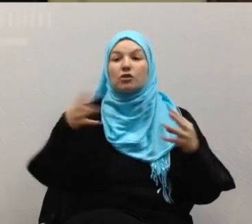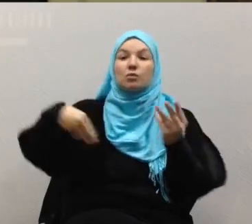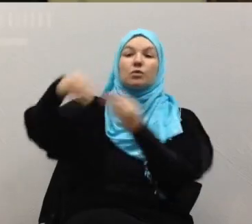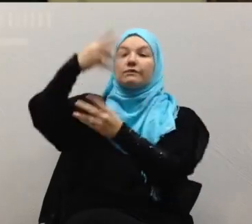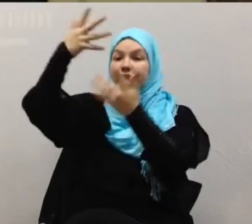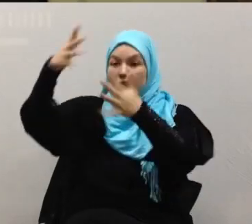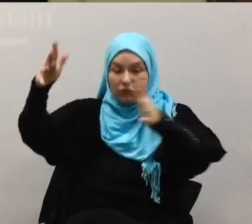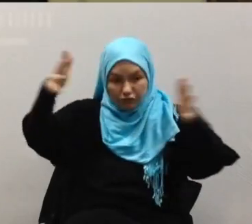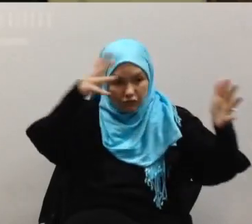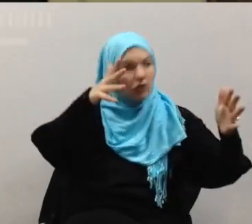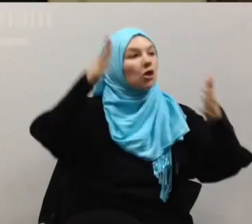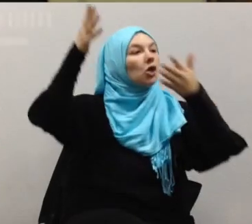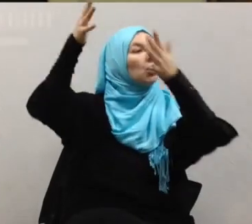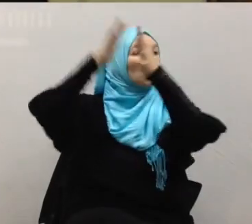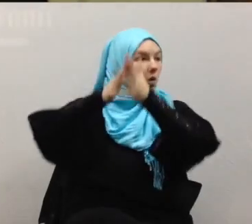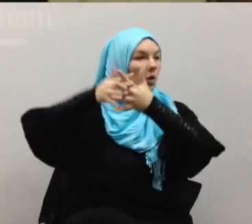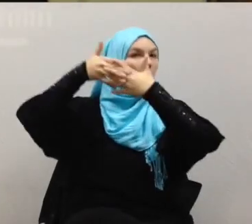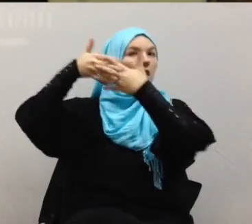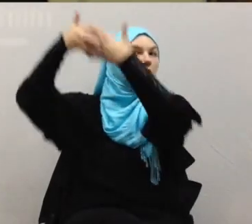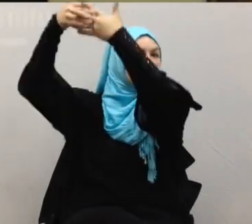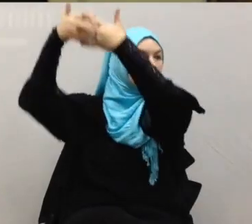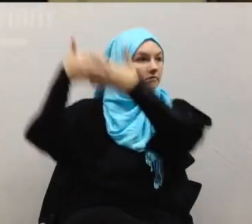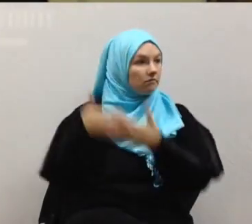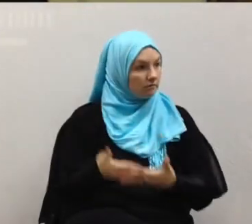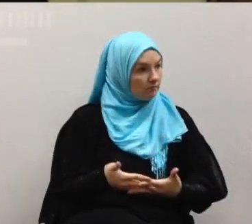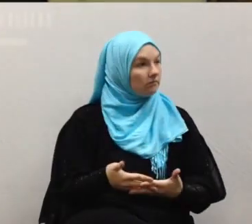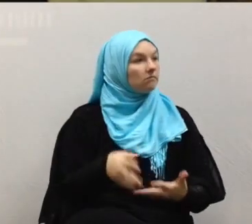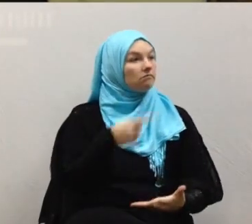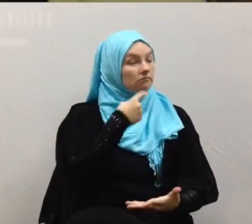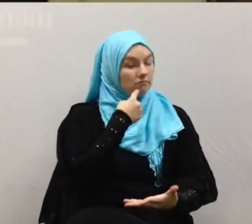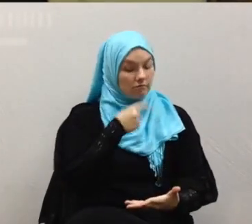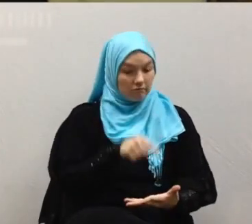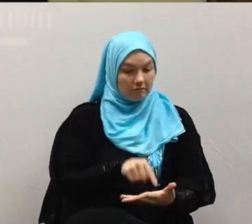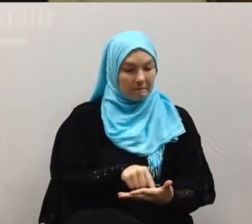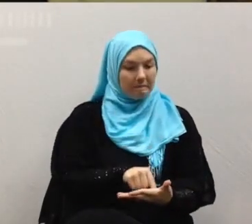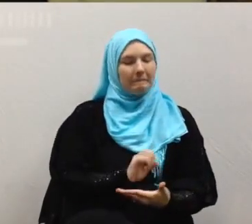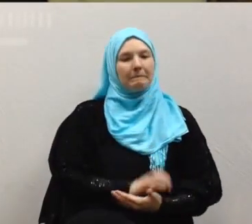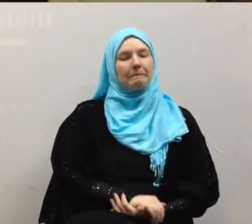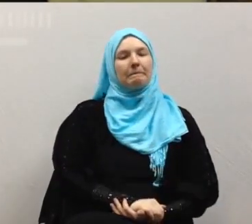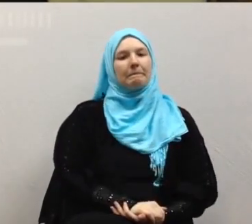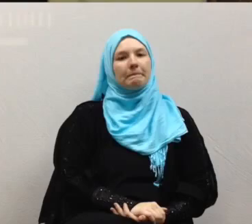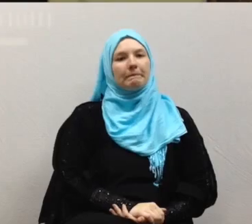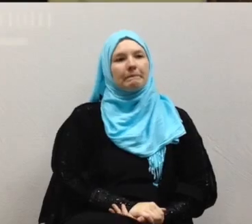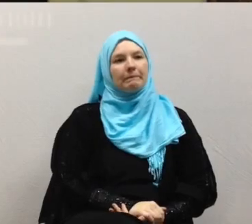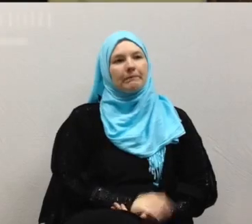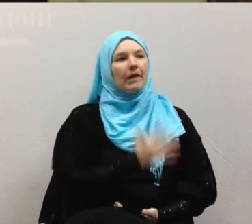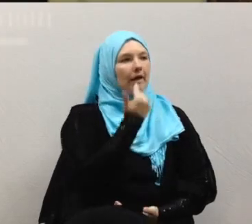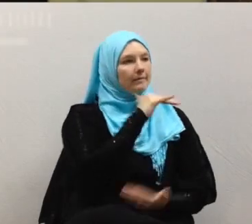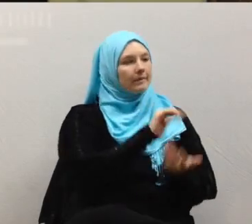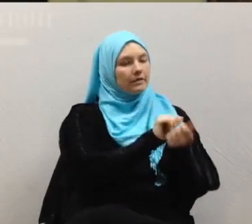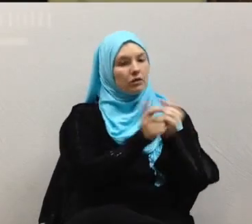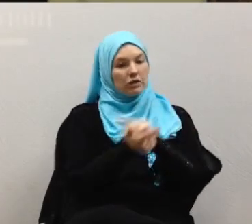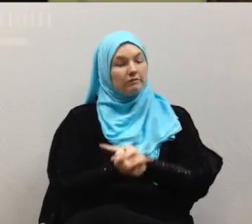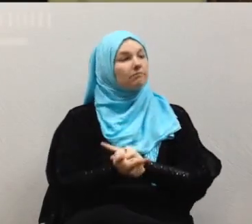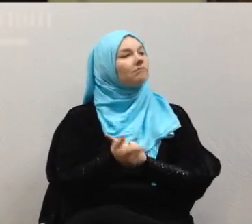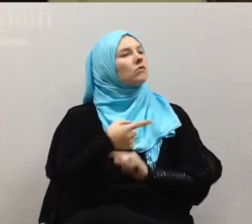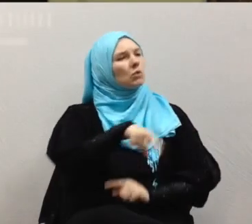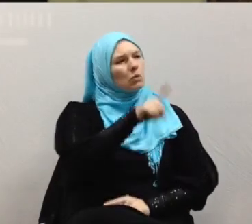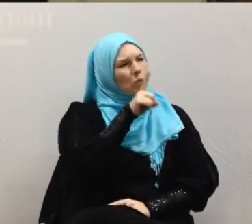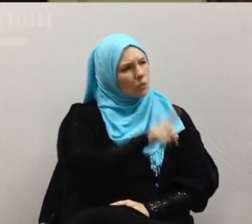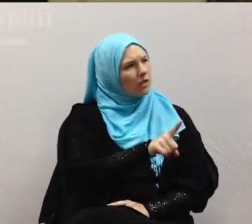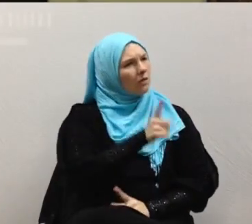Quran came down to tell him, إِنَّا فَتَحْنَا لَكَ فَتْحًا مُبِينًا. Indeed, we have given you a